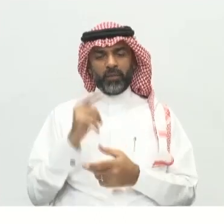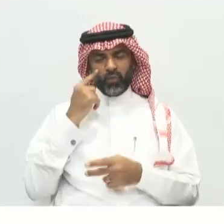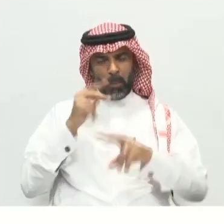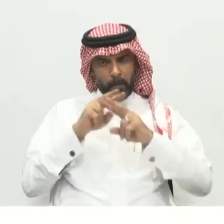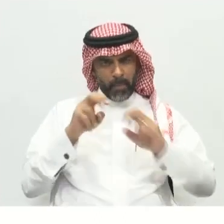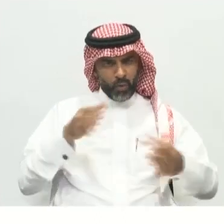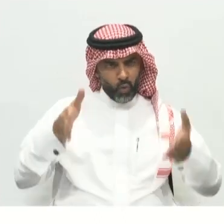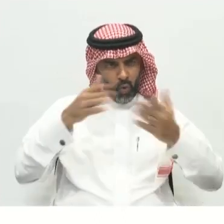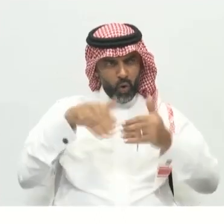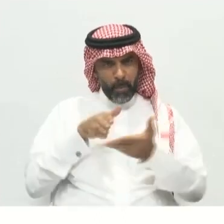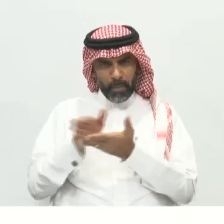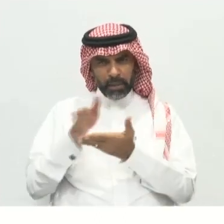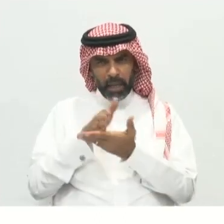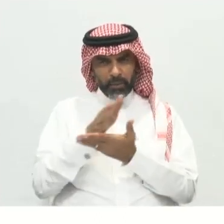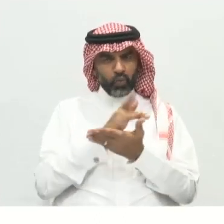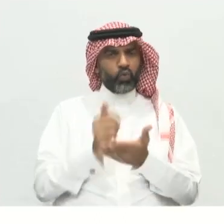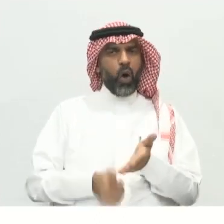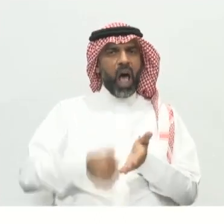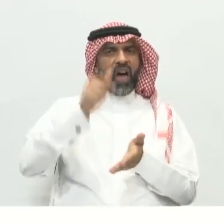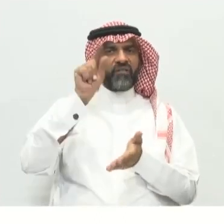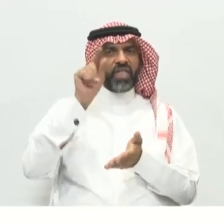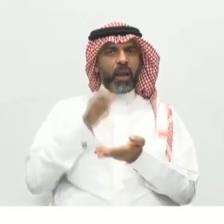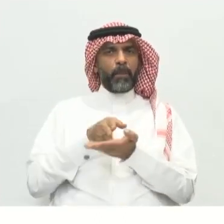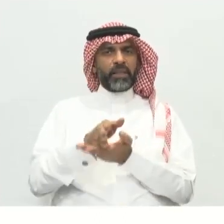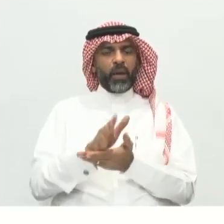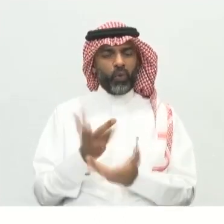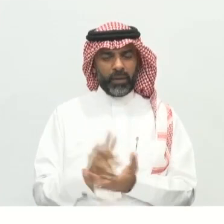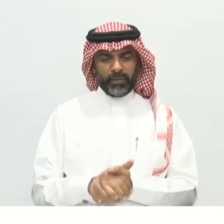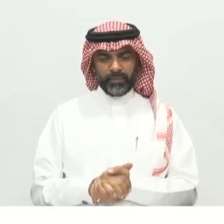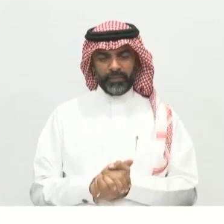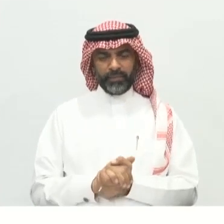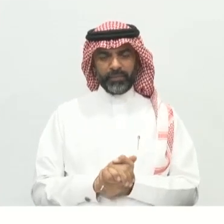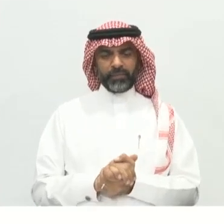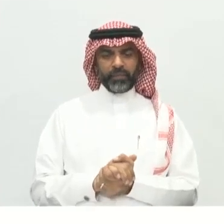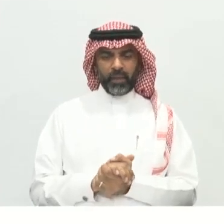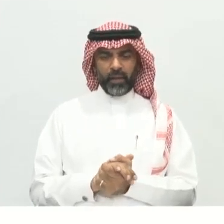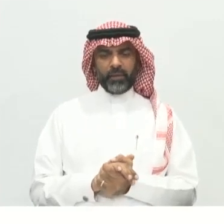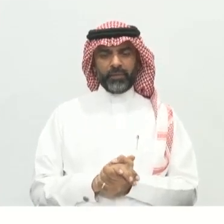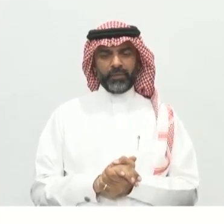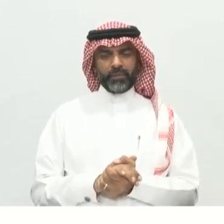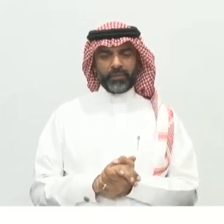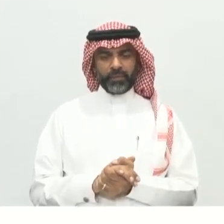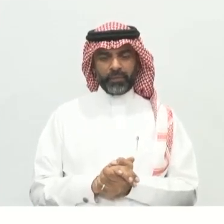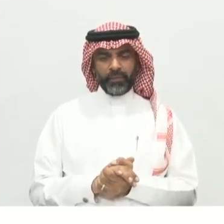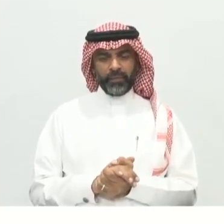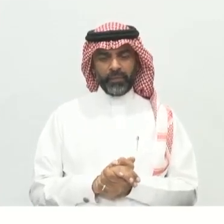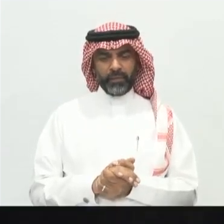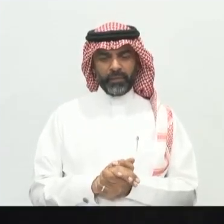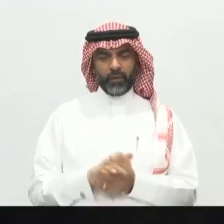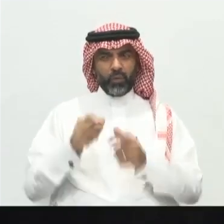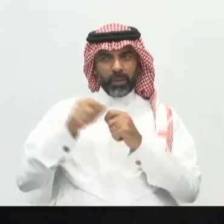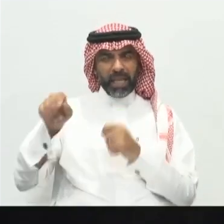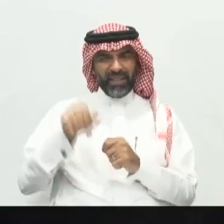المسارات سنقوم بتعريف متغير للمسافه ون نعيمه اوليه فر لوكيشن حال الذي